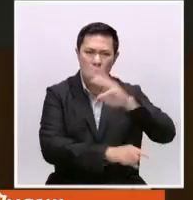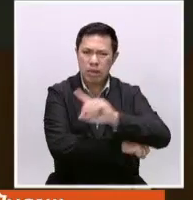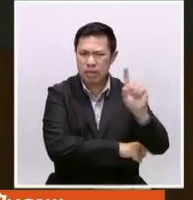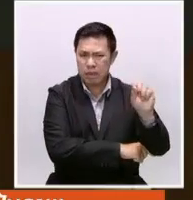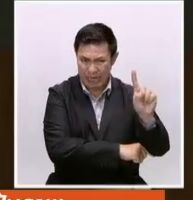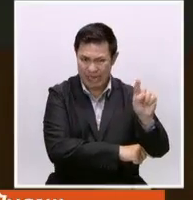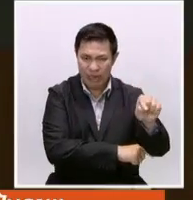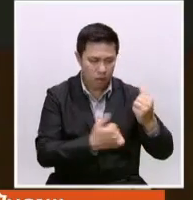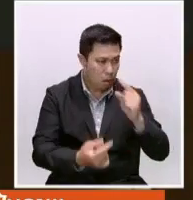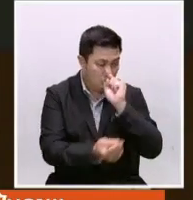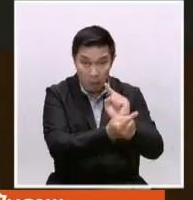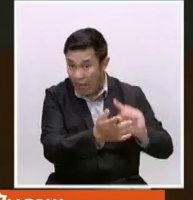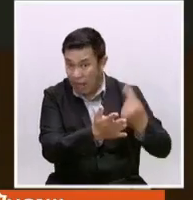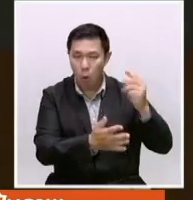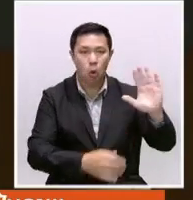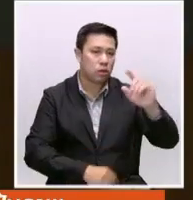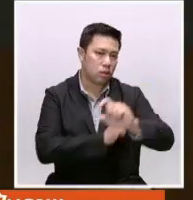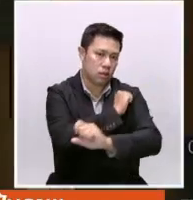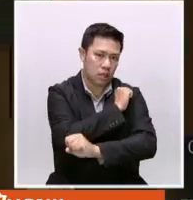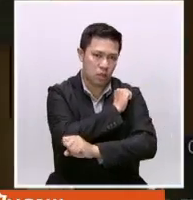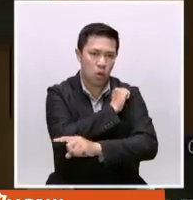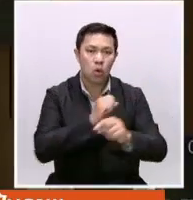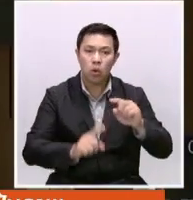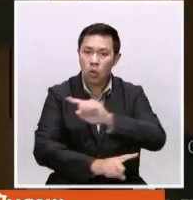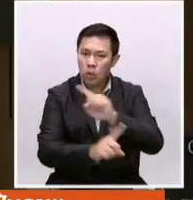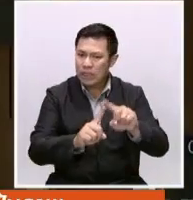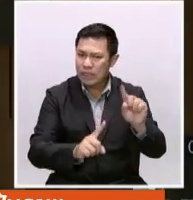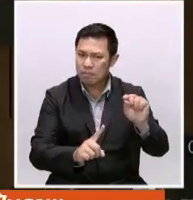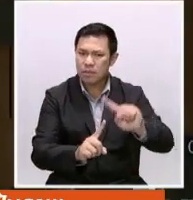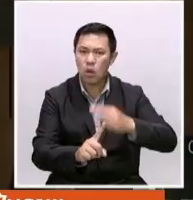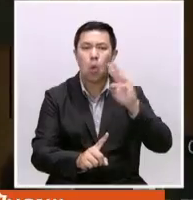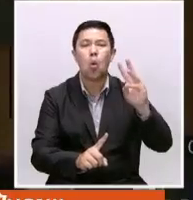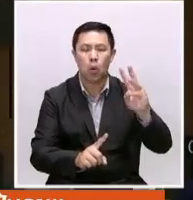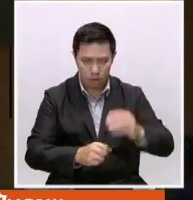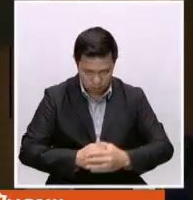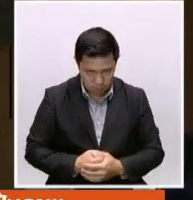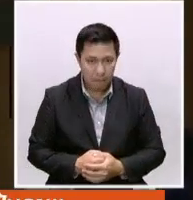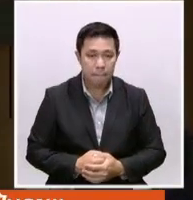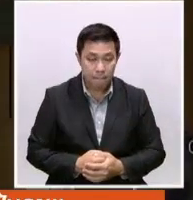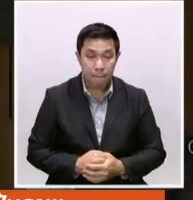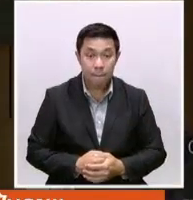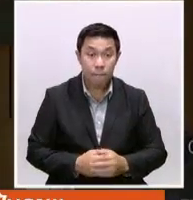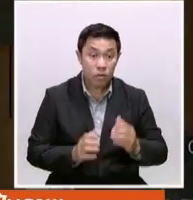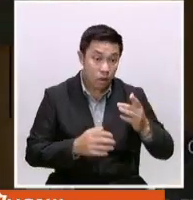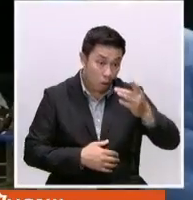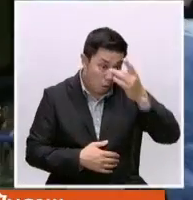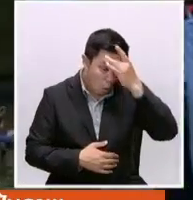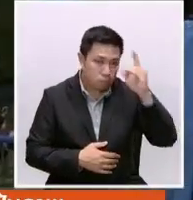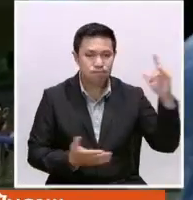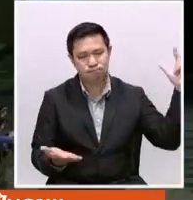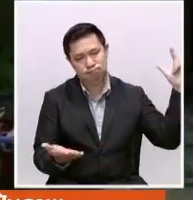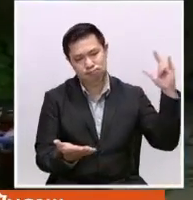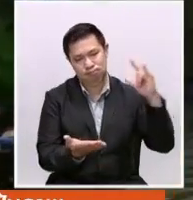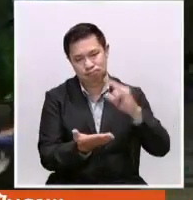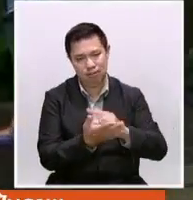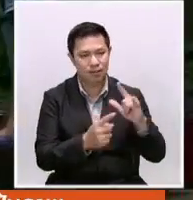าดลิงยืนยันคนแรกของประเทศสิงคโปร์เมื่อวันที่20มิถุนายนที่ผ่านมานี้เองนะครับแล้วก็เป็นผู้ป่วยเคสนำเข้าก็